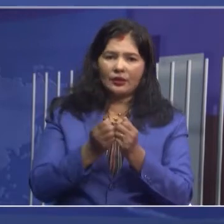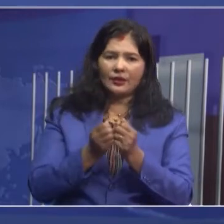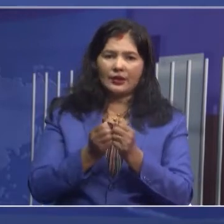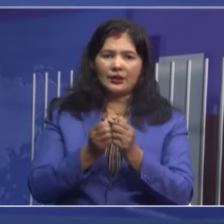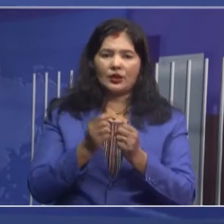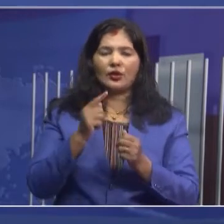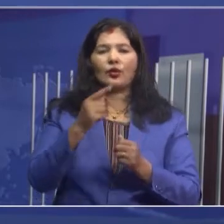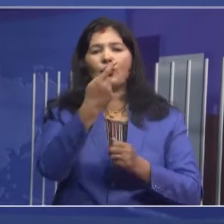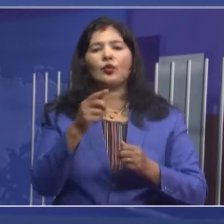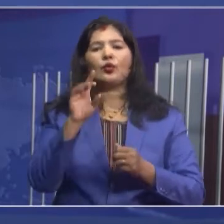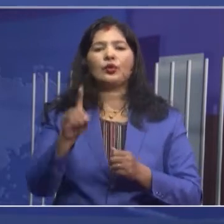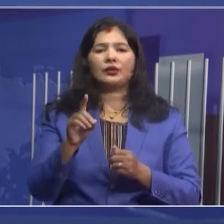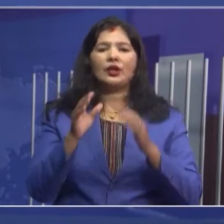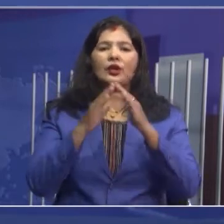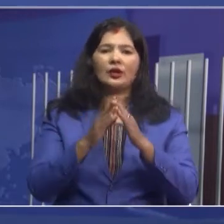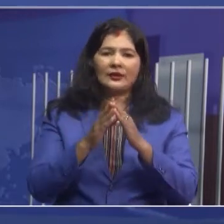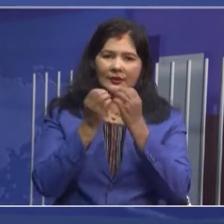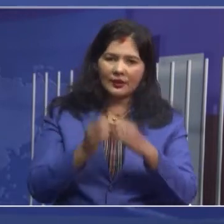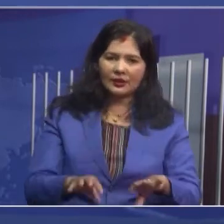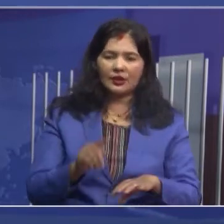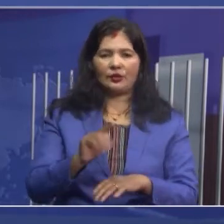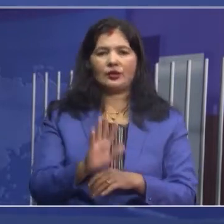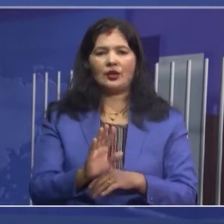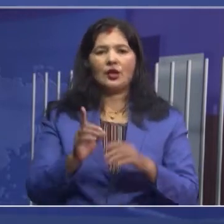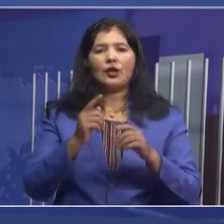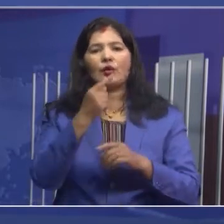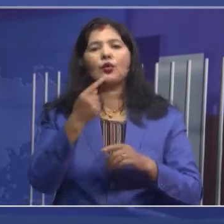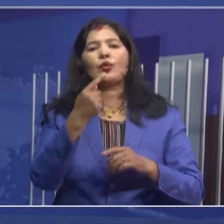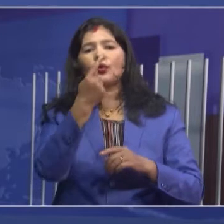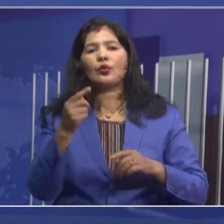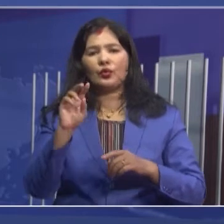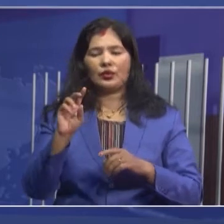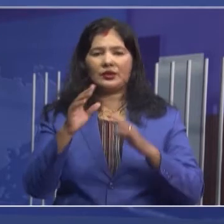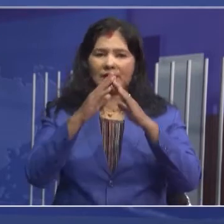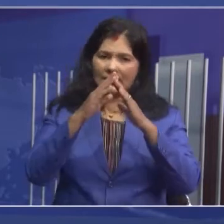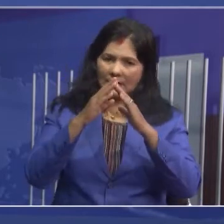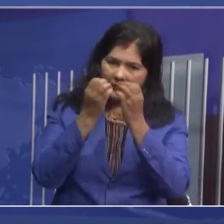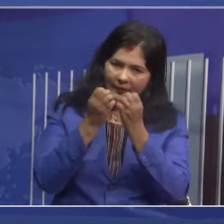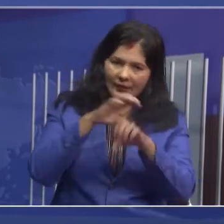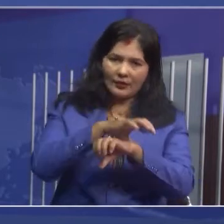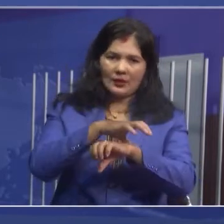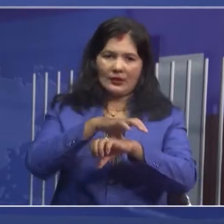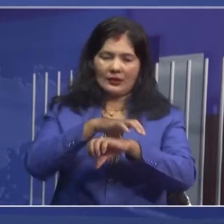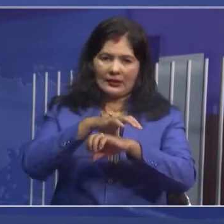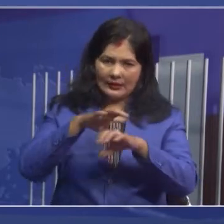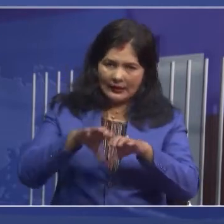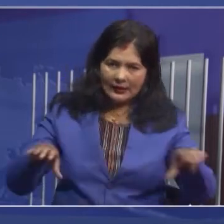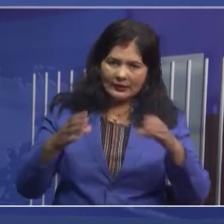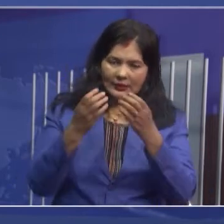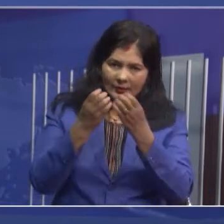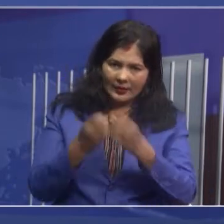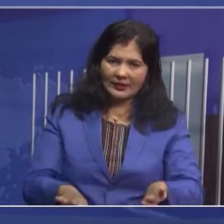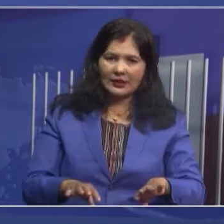कोदघर प्रयोगमा नआउँदै जीर्ण बनेको छ। कोदघरको छानामा लगाइएको धुरीको काठ भाँचिएर कोदघर चुहिन